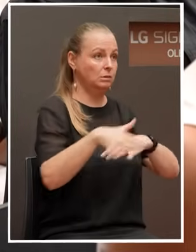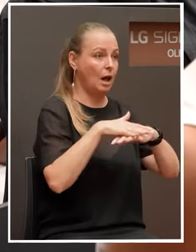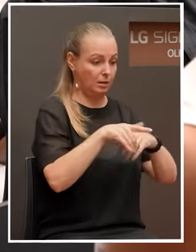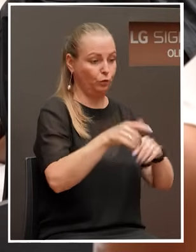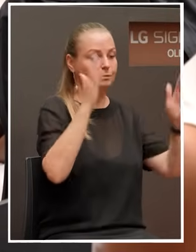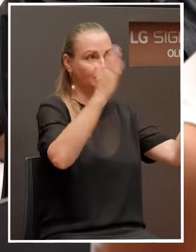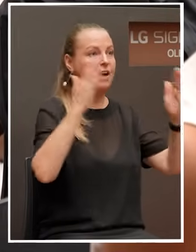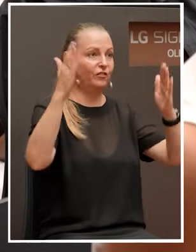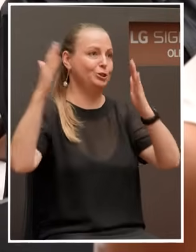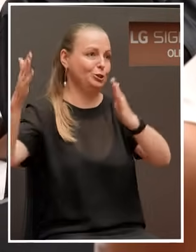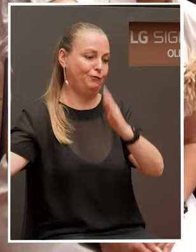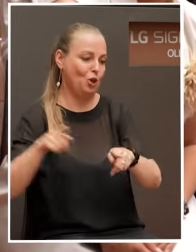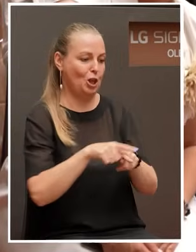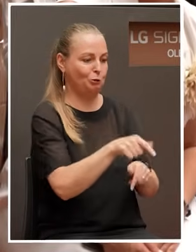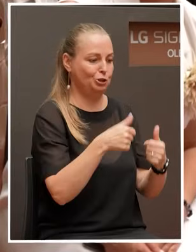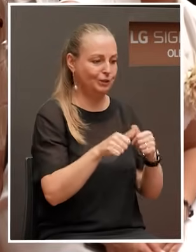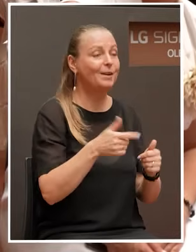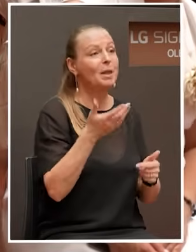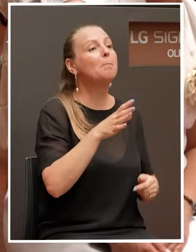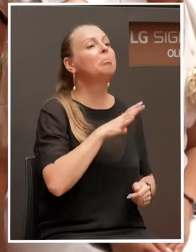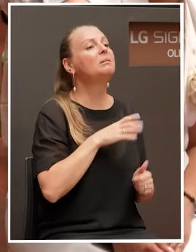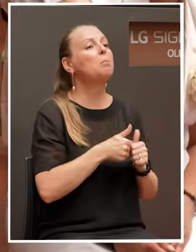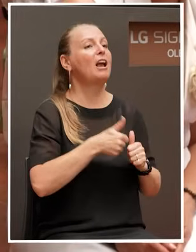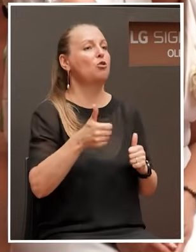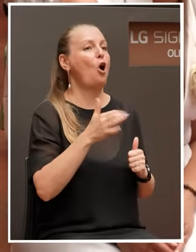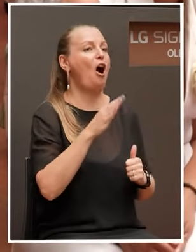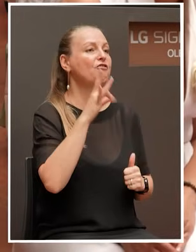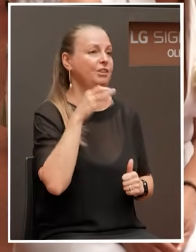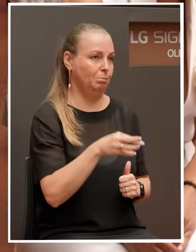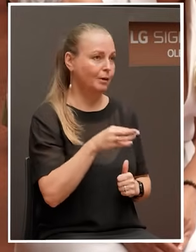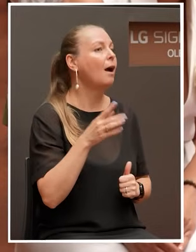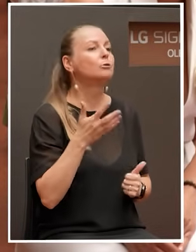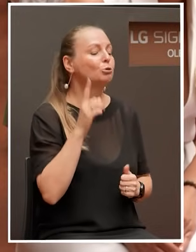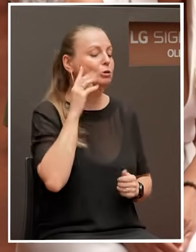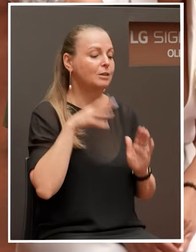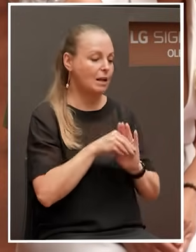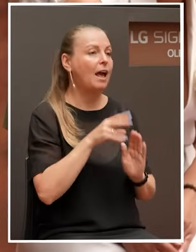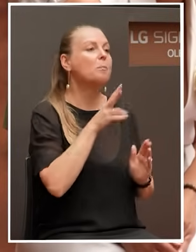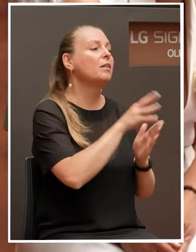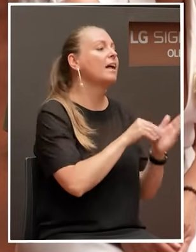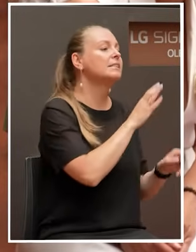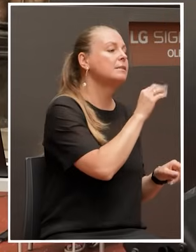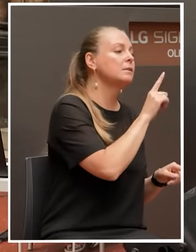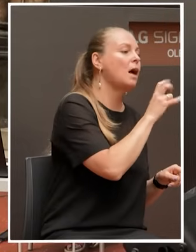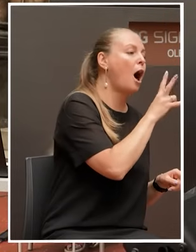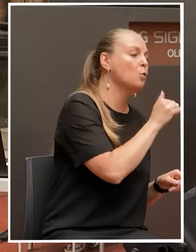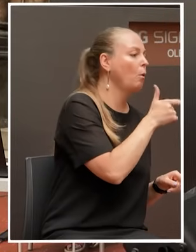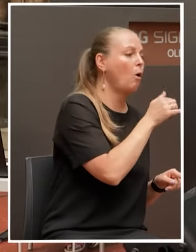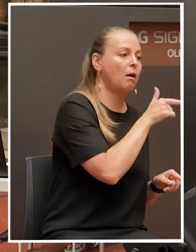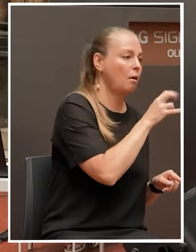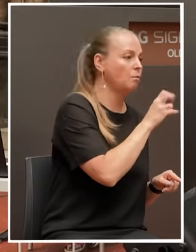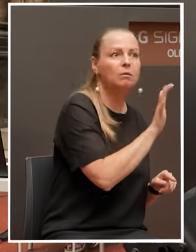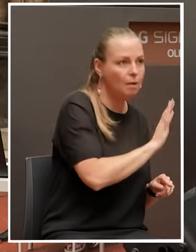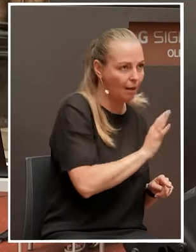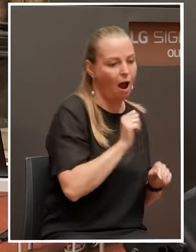такой вот живопись. Быть передовым в это время – это не подражать Сезанну или Гогену. Их очень мало кто знает и мало кто